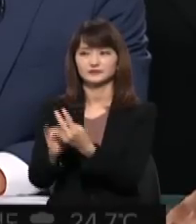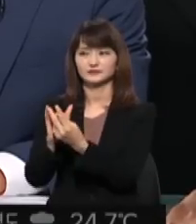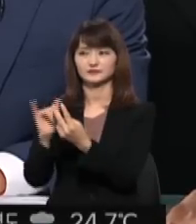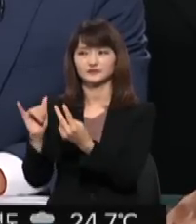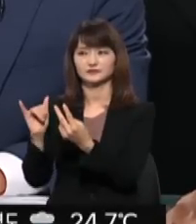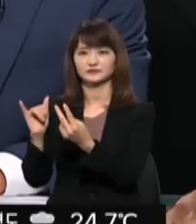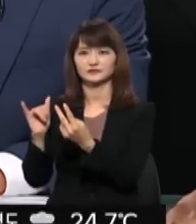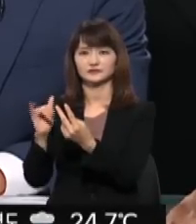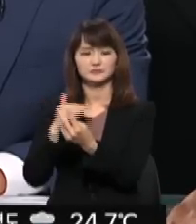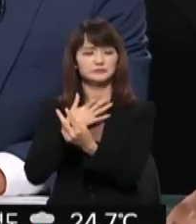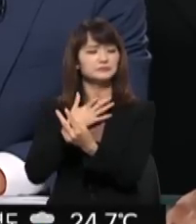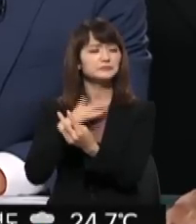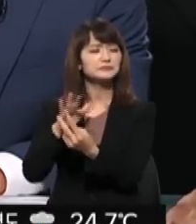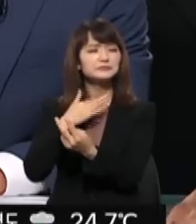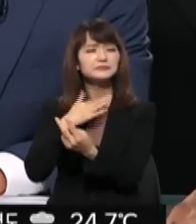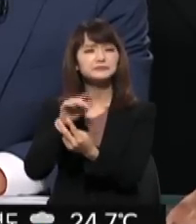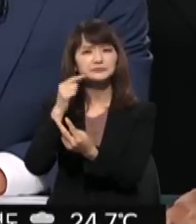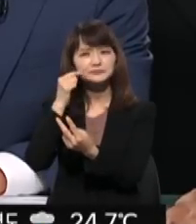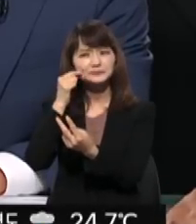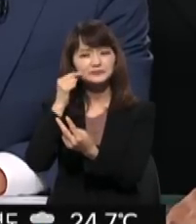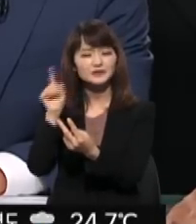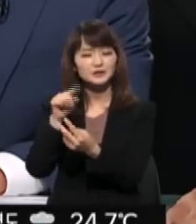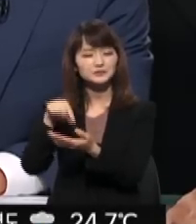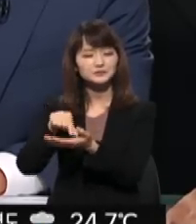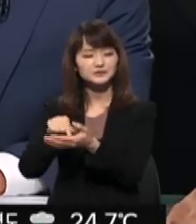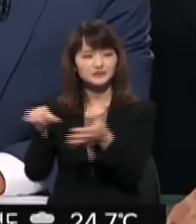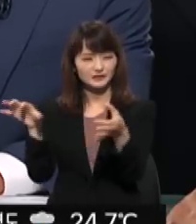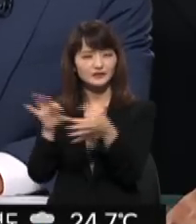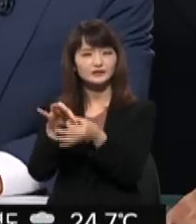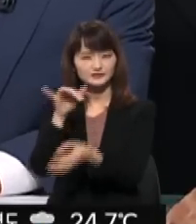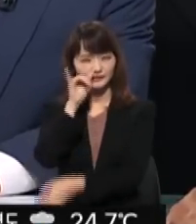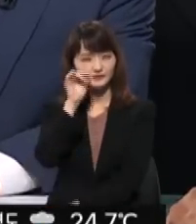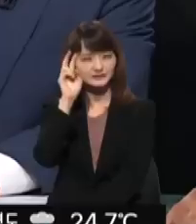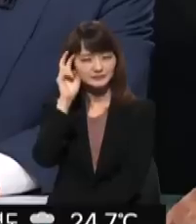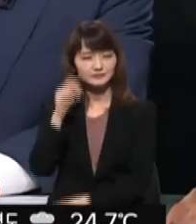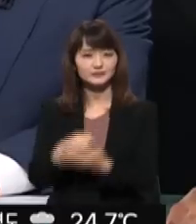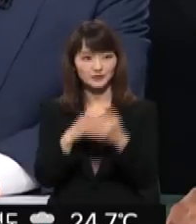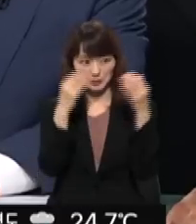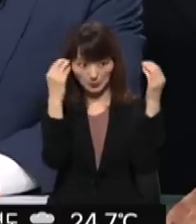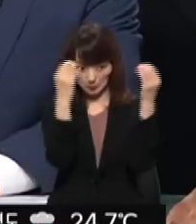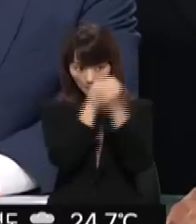부정하지 못하는 거 보니까 상당한 개연성이 있는 거라고 볼